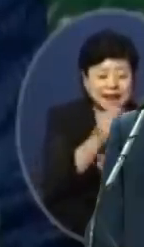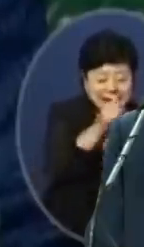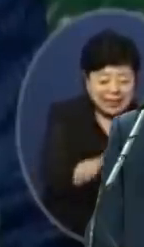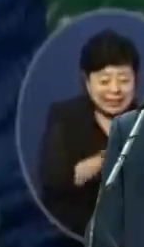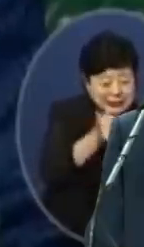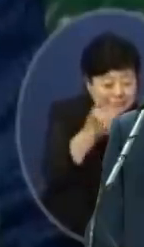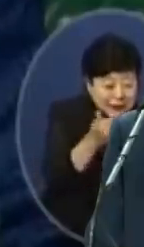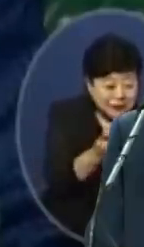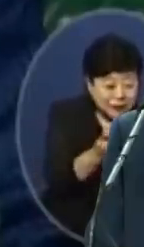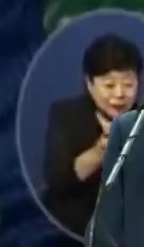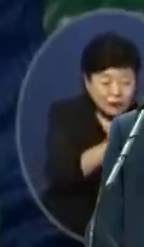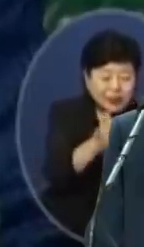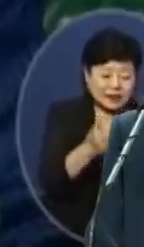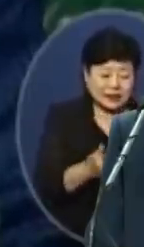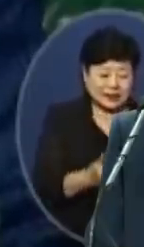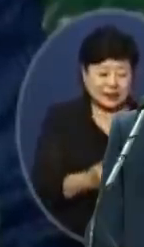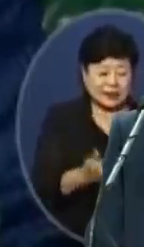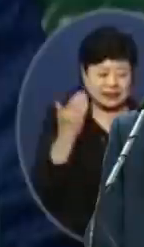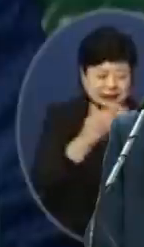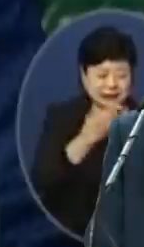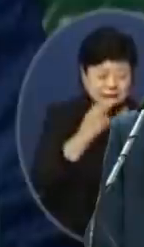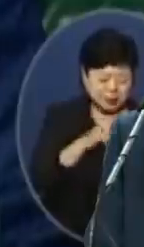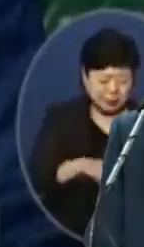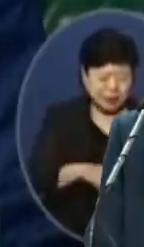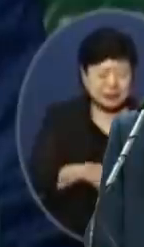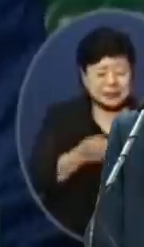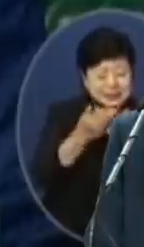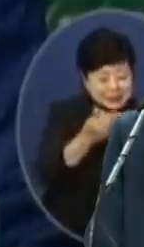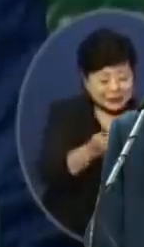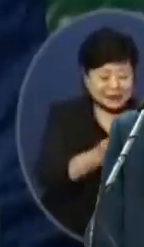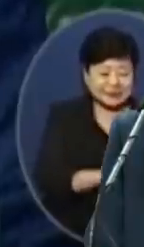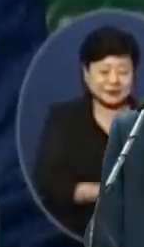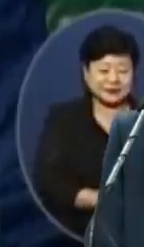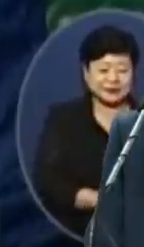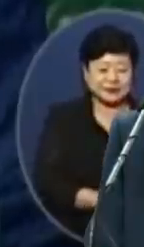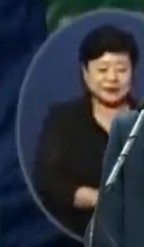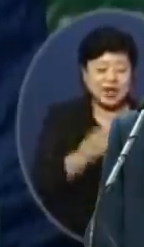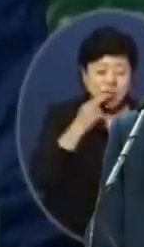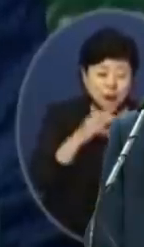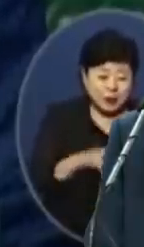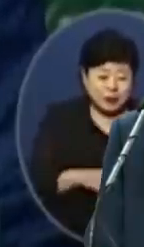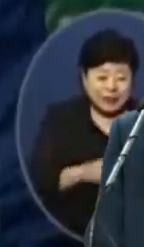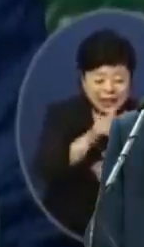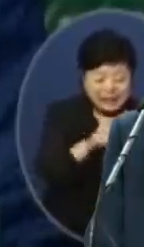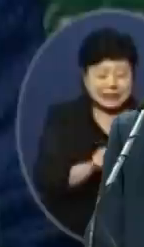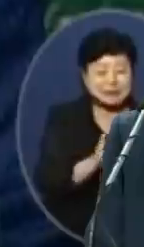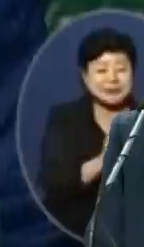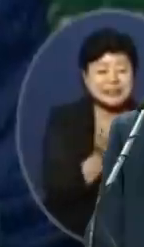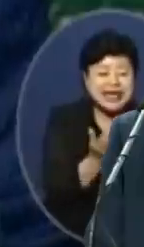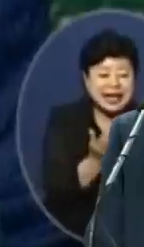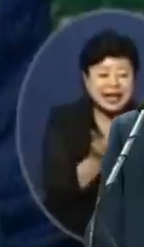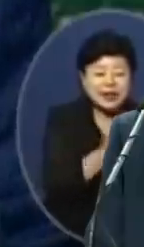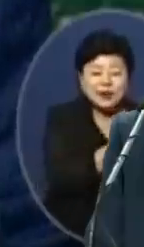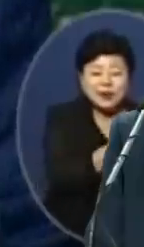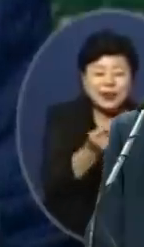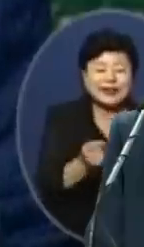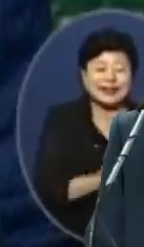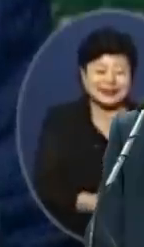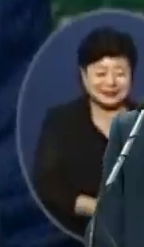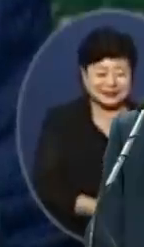우리에게 신령한 편지를 쓰셨는데 그 편지가 바로 성경인